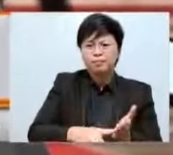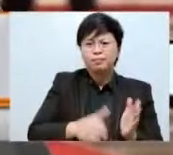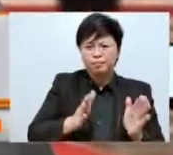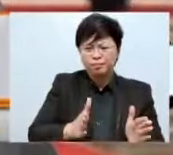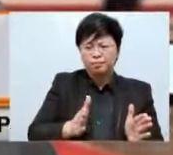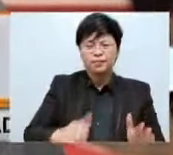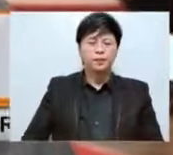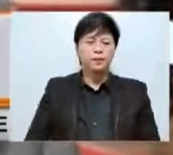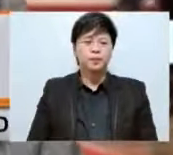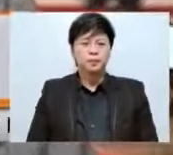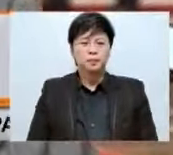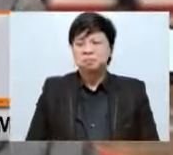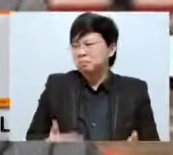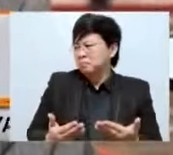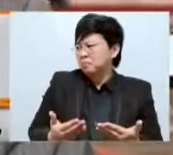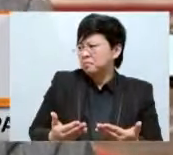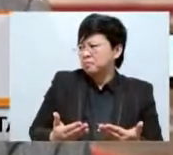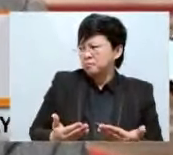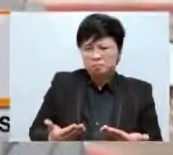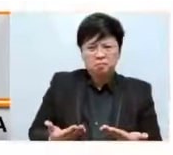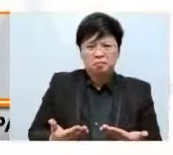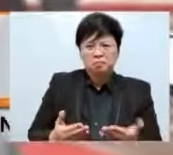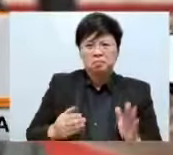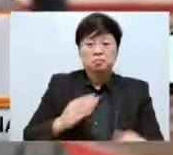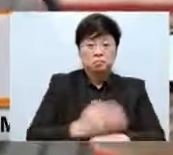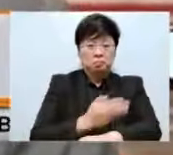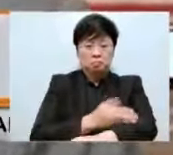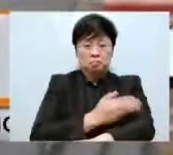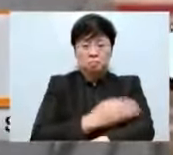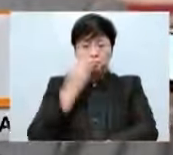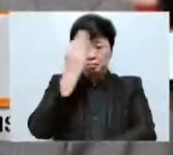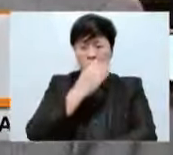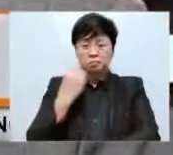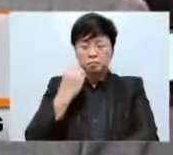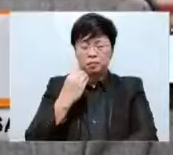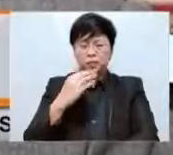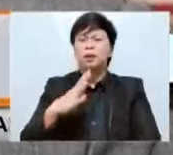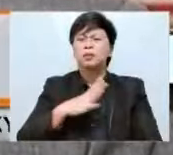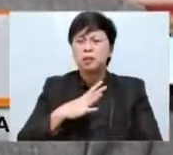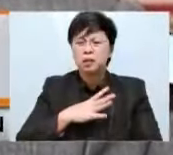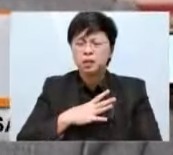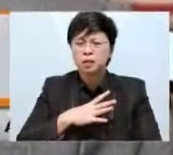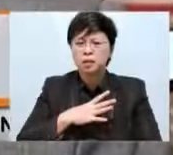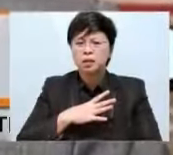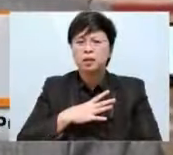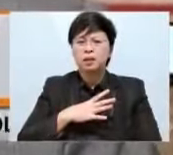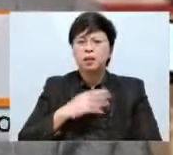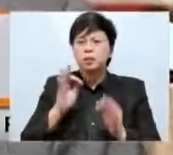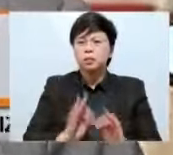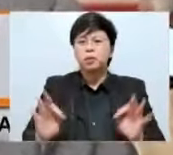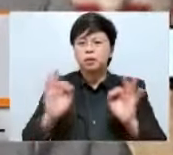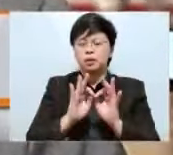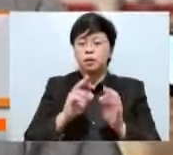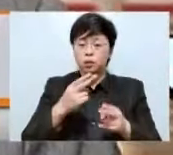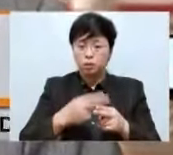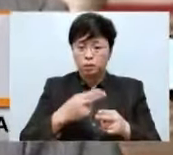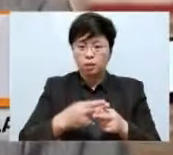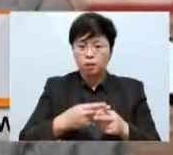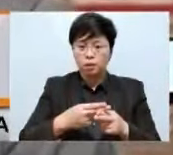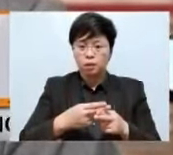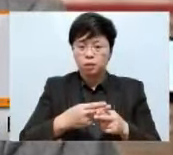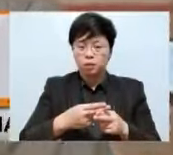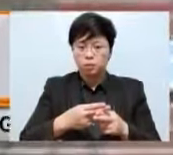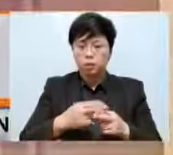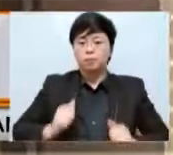nagkaroon ng konting enhancement sa kanya pong itsura, ang importante pa rin yung pangalan. Na naandun yung pangalan nila, yung address nila, and therefore